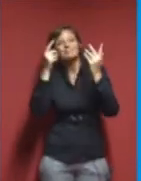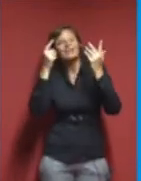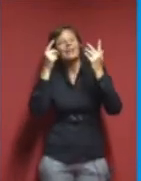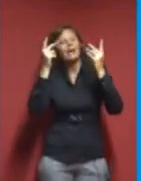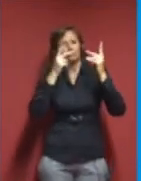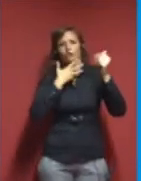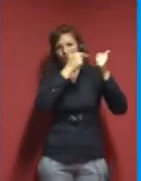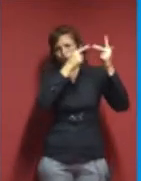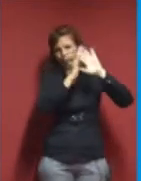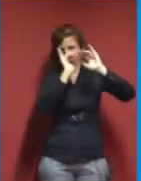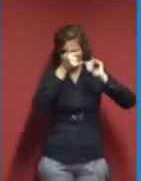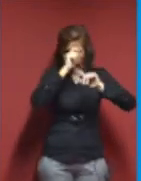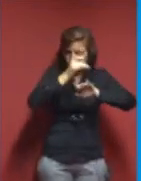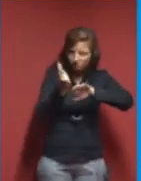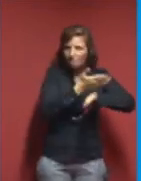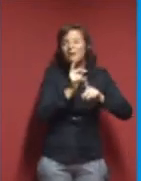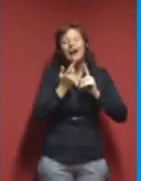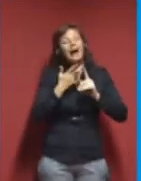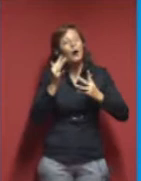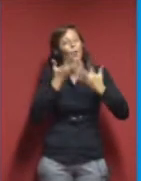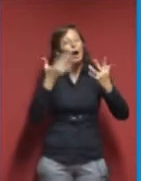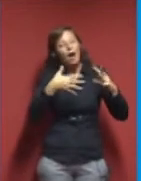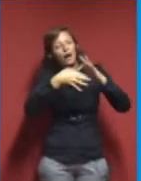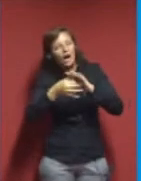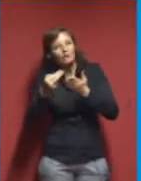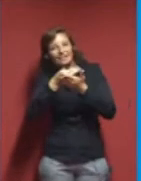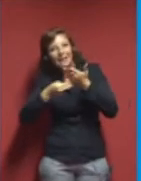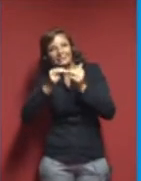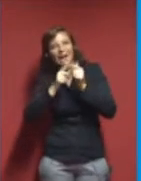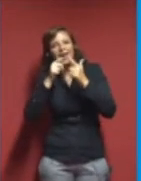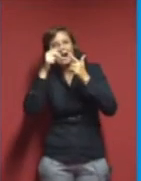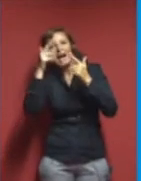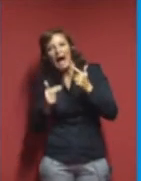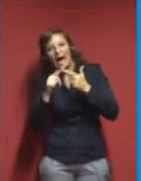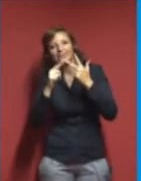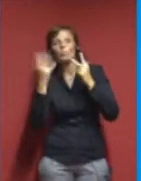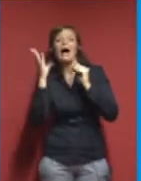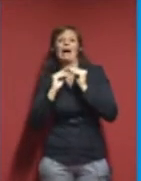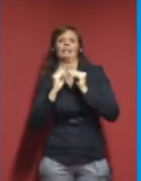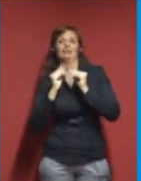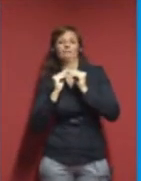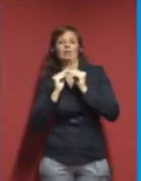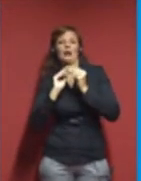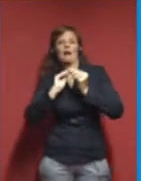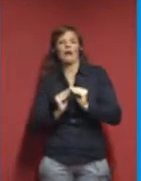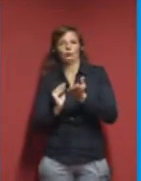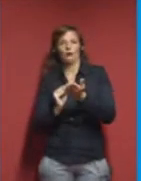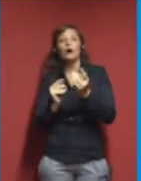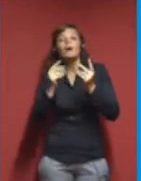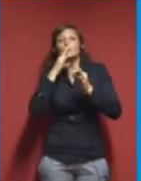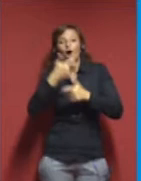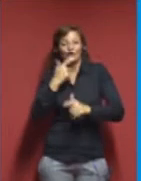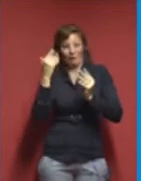tratta anche di qualcosa che ha a vedere con il design, con l'arte, con l'artigianato, che il making e il